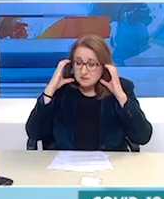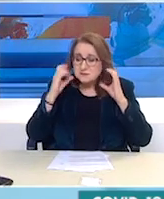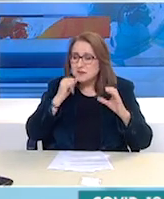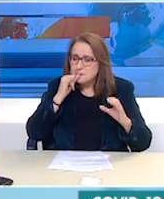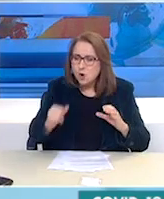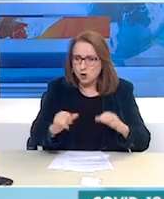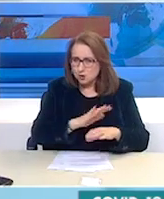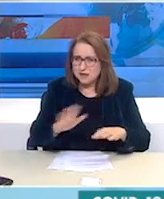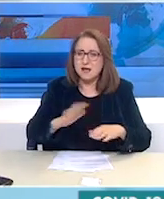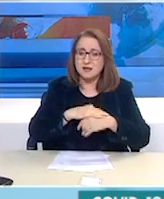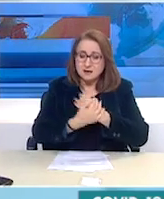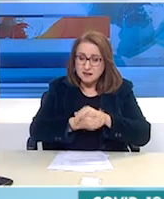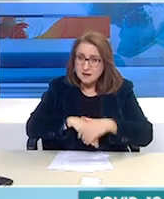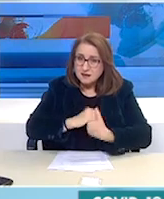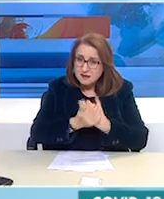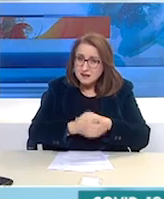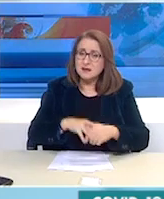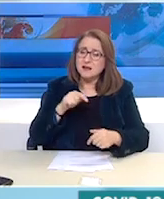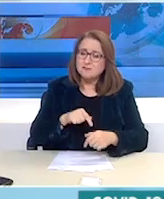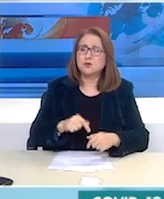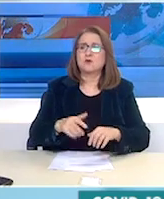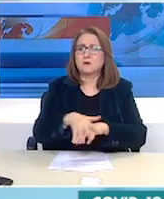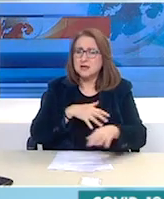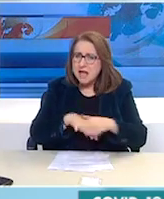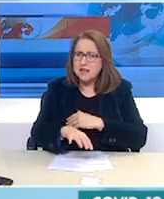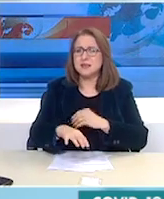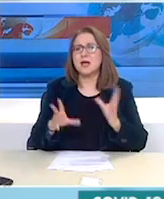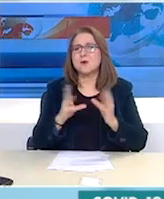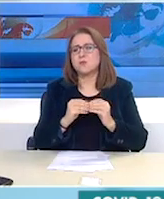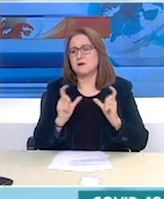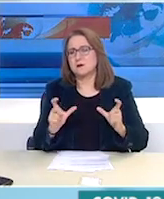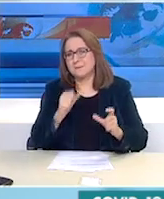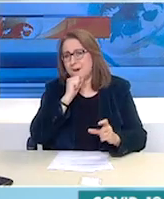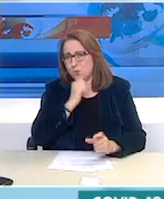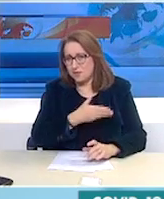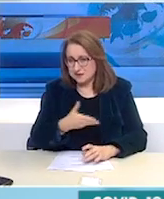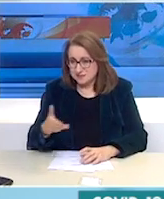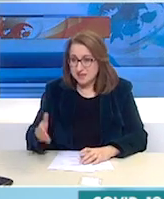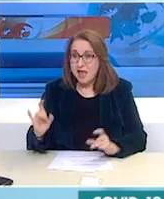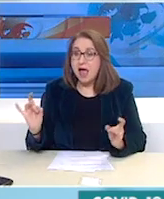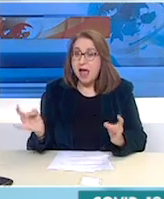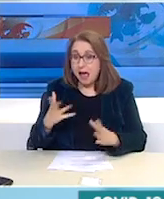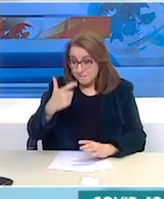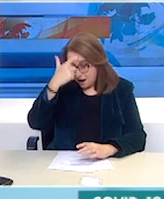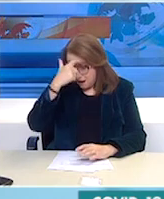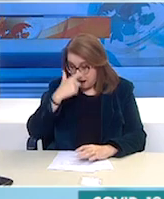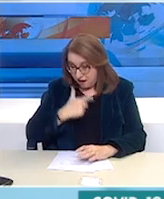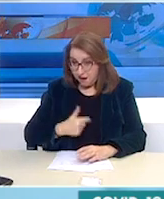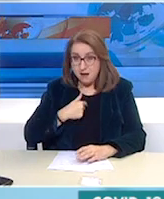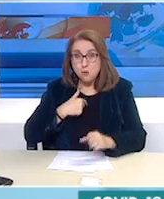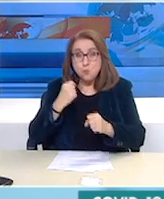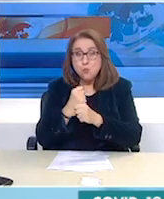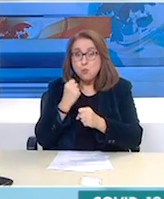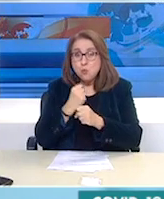από κάθε επαφή με φιλοξενούμενους, προϋπήρχε σαν οδηγία. Και στην περίπτωση εμφάνισης συμπτωμάτων του ίδιου του εργαζομένου